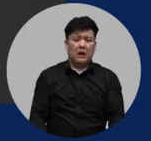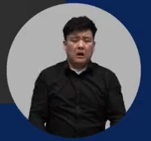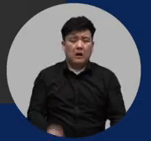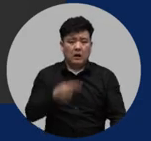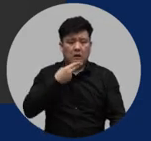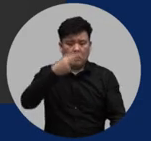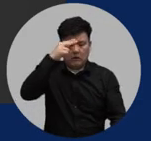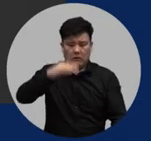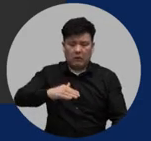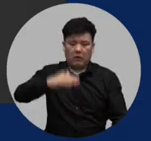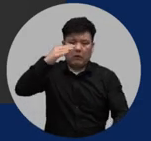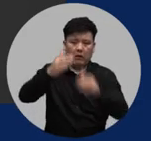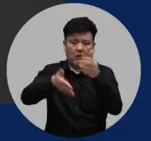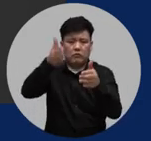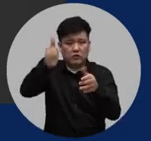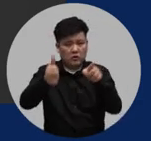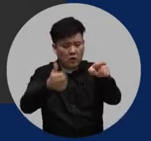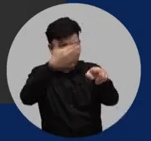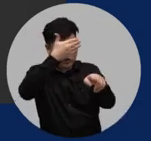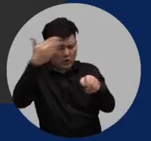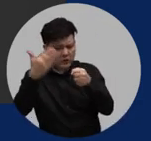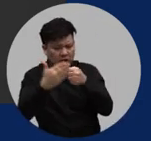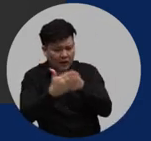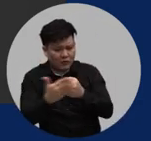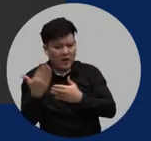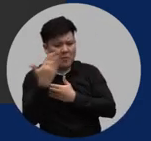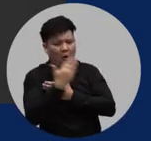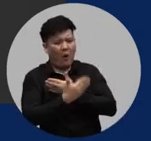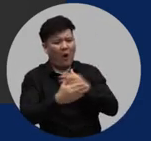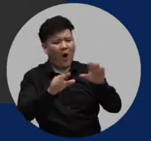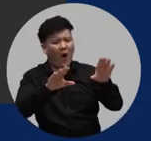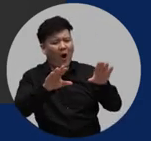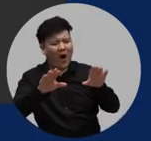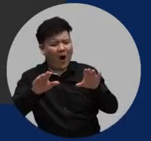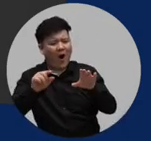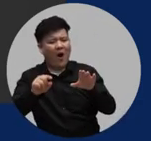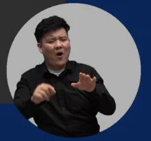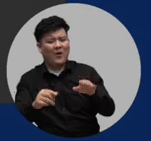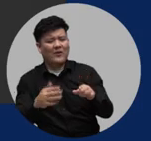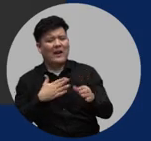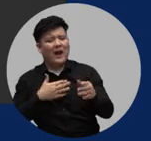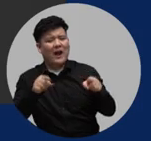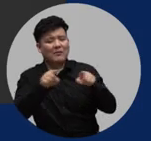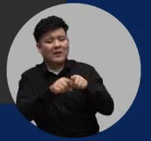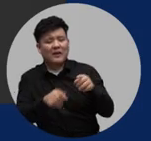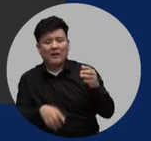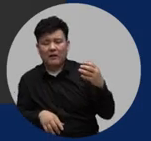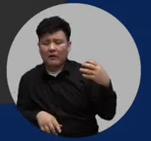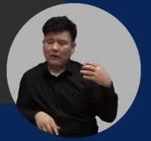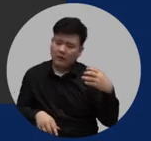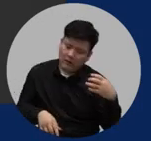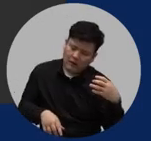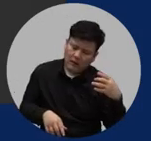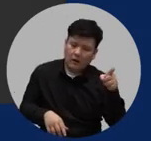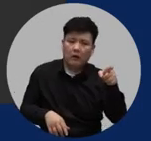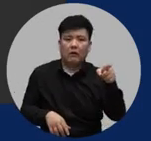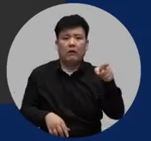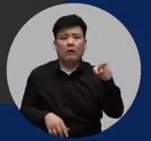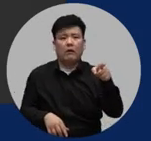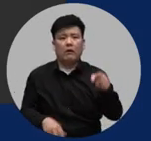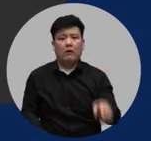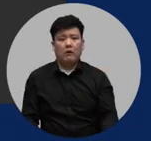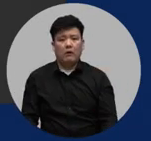만취한 부장이 너는 젊어서 그런지 몸이 보드랍네. 조금만 이러고 있자라며 몸을 기댄 적도